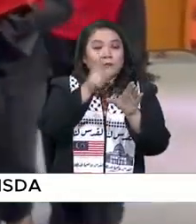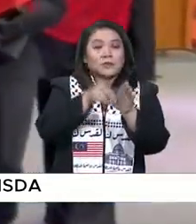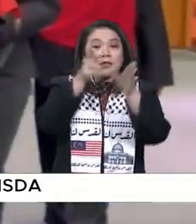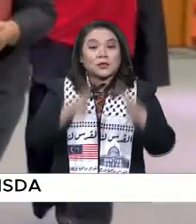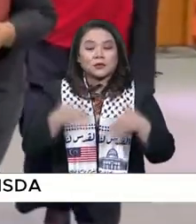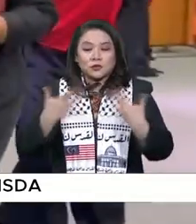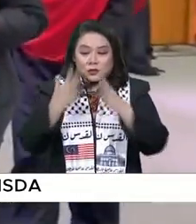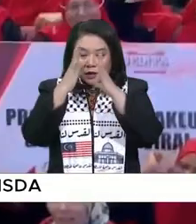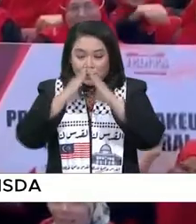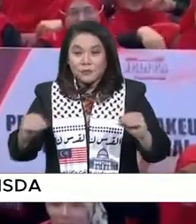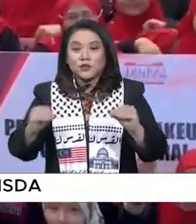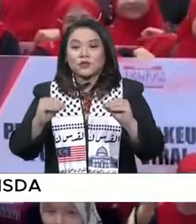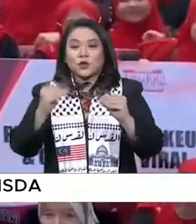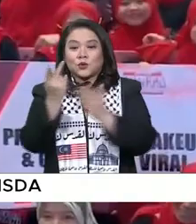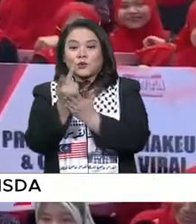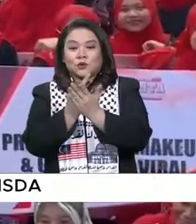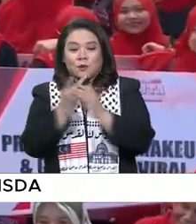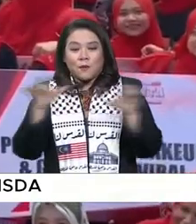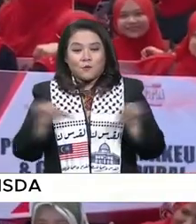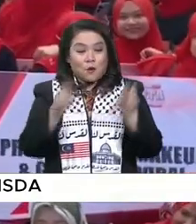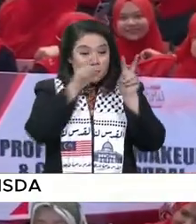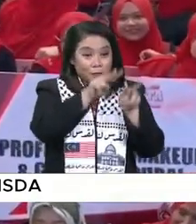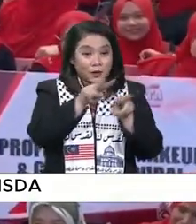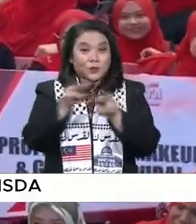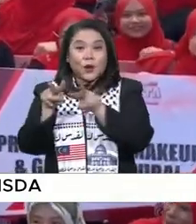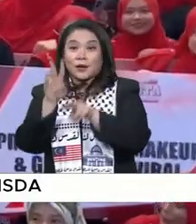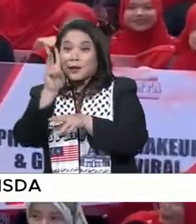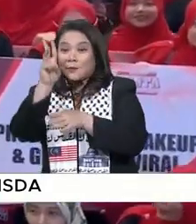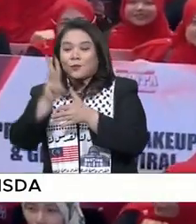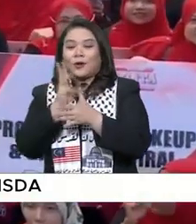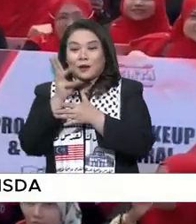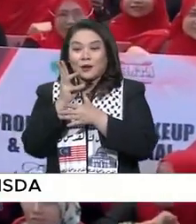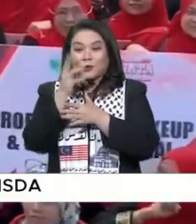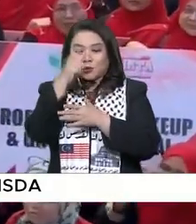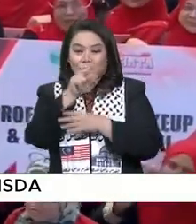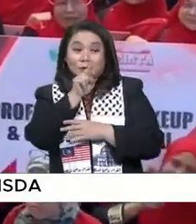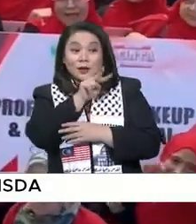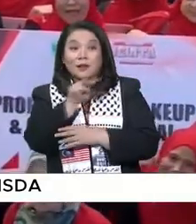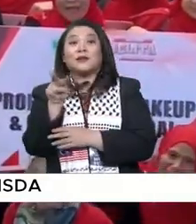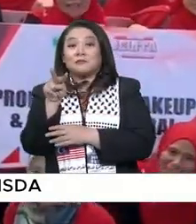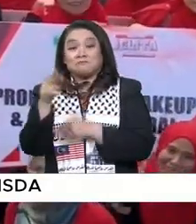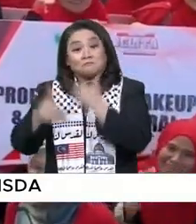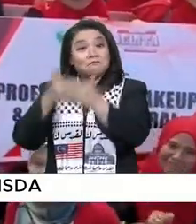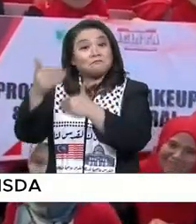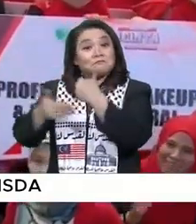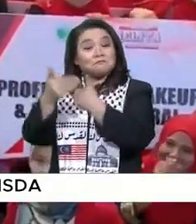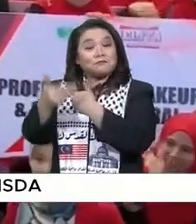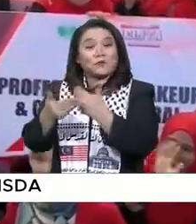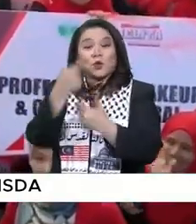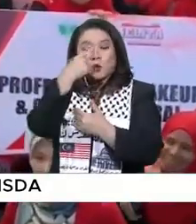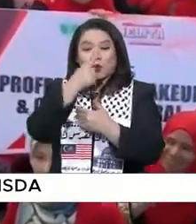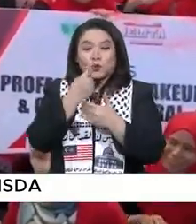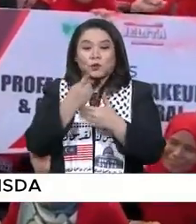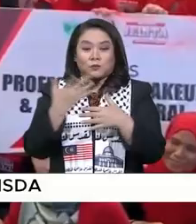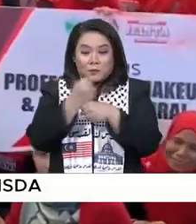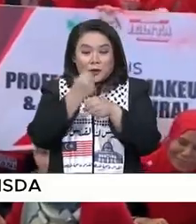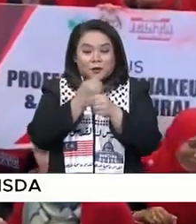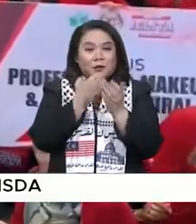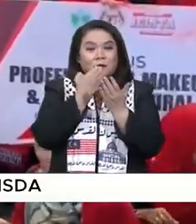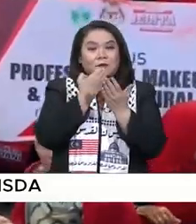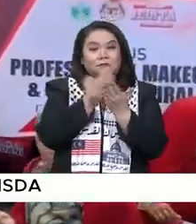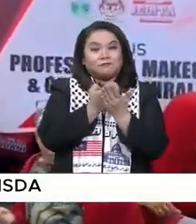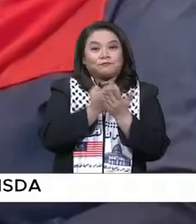telah selesai kursus dengan melakukan pemantauan selama 6 bulan untuk melihat kemajuan dalam penjanaan ekonomi